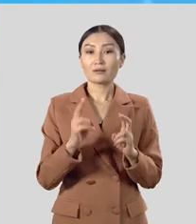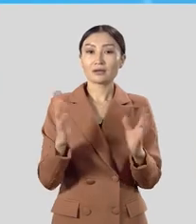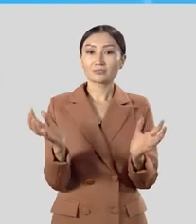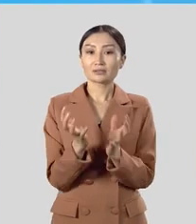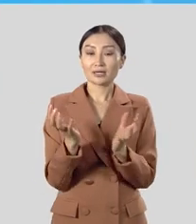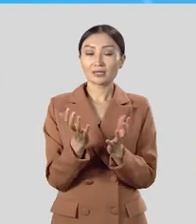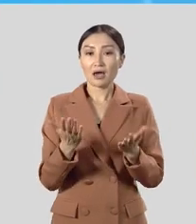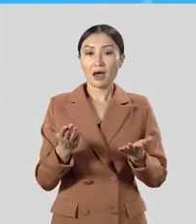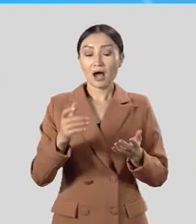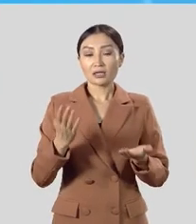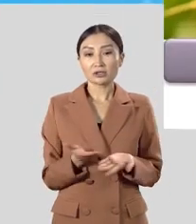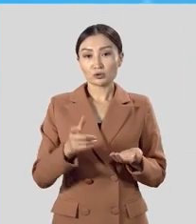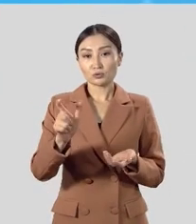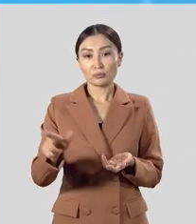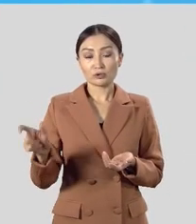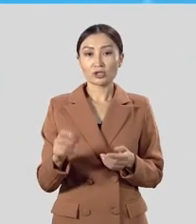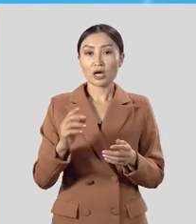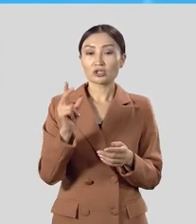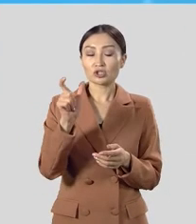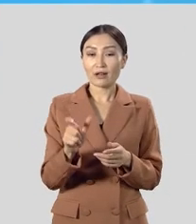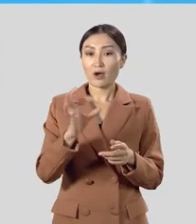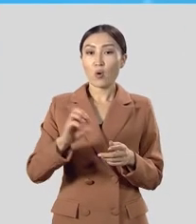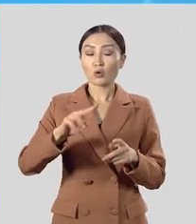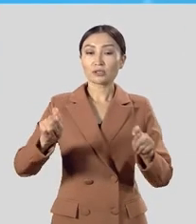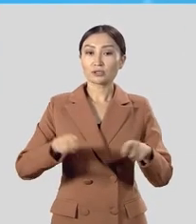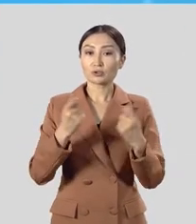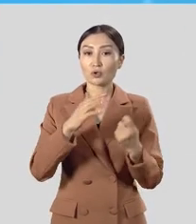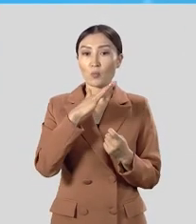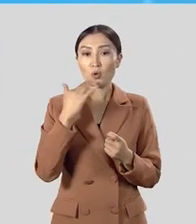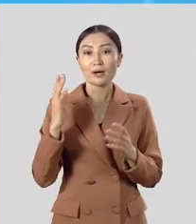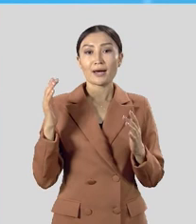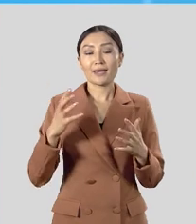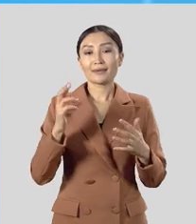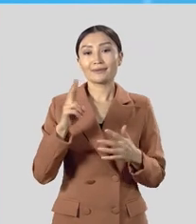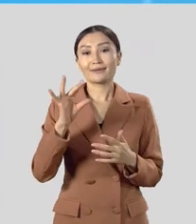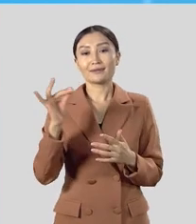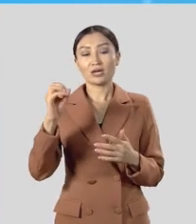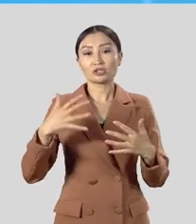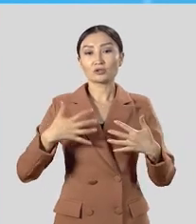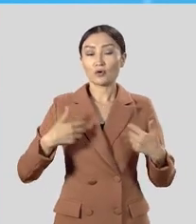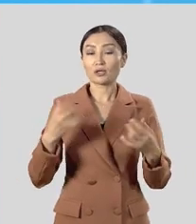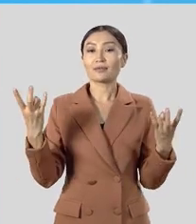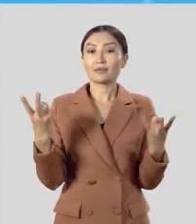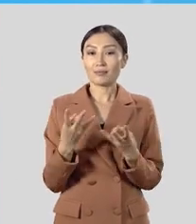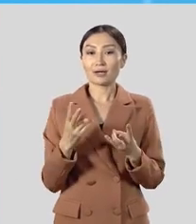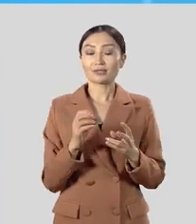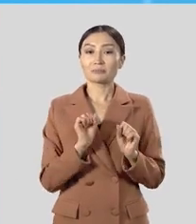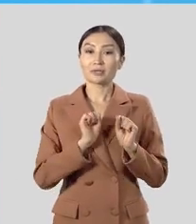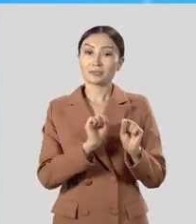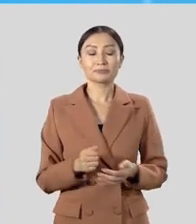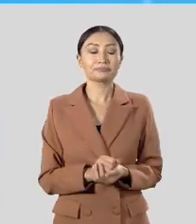среду обитания человека от разрушения. Поэтому многих диких животных также необходимо